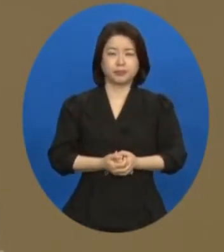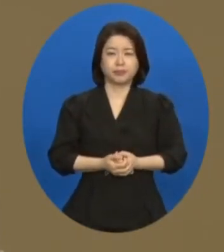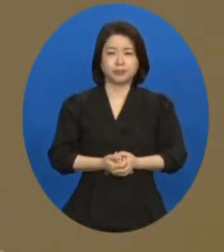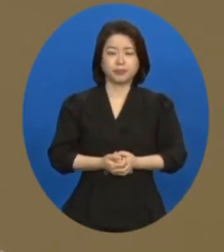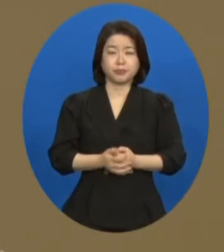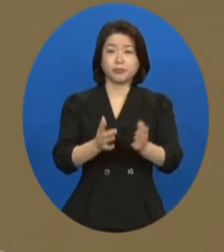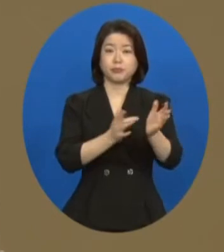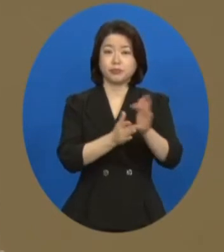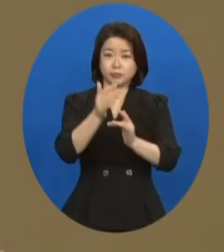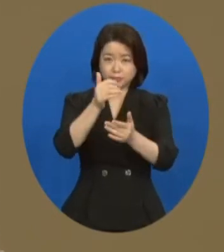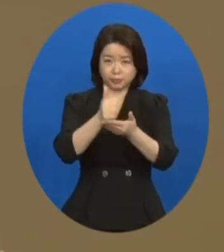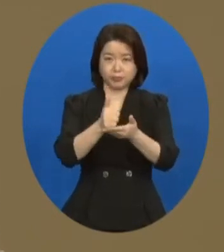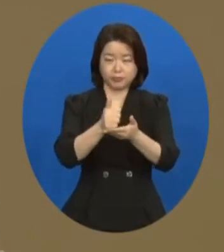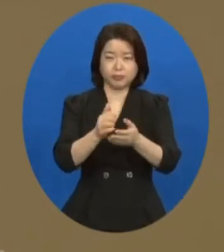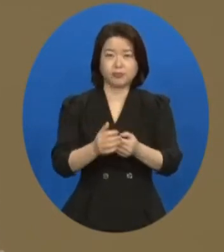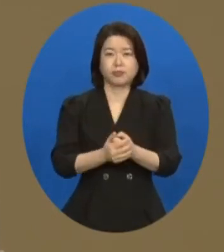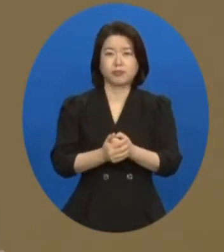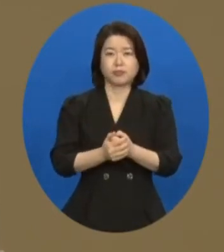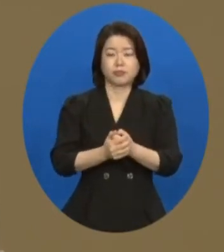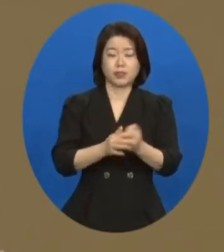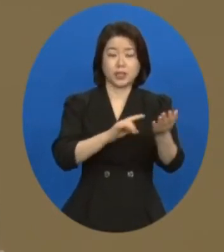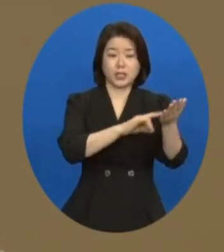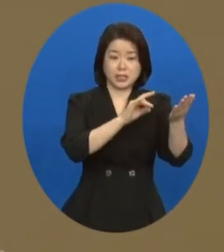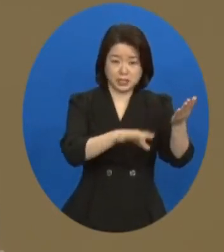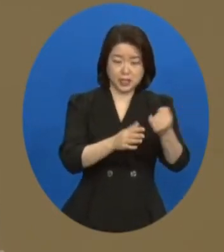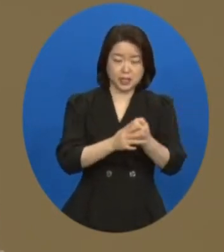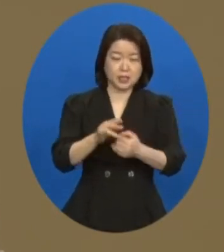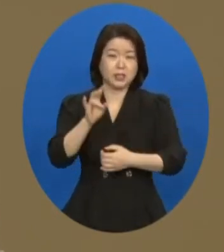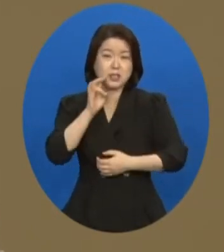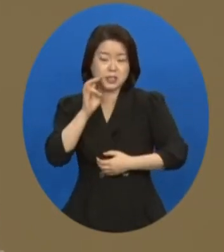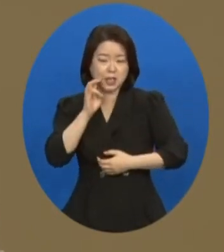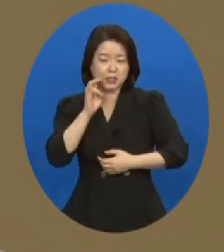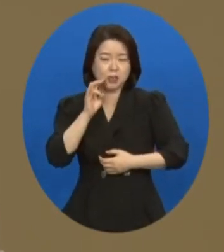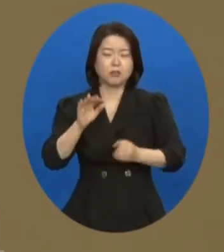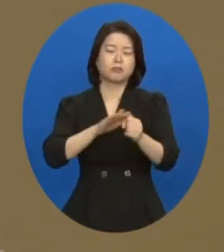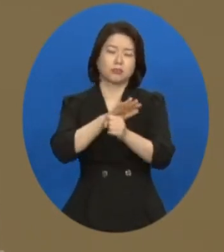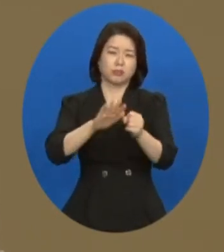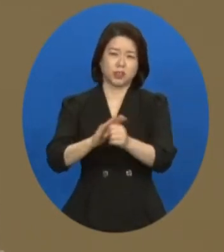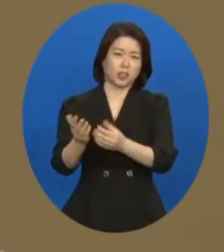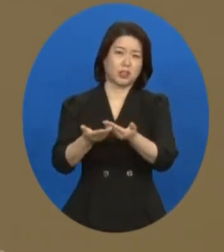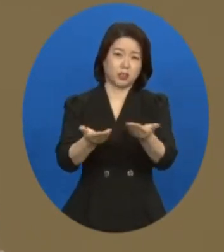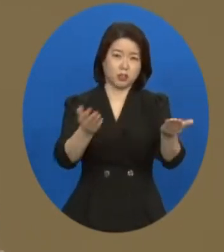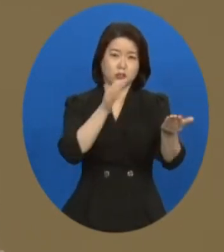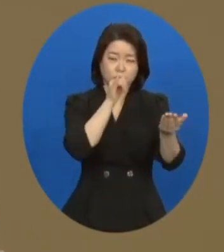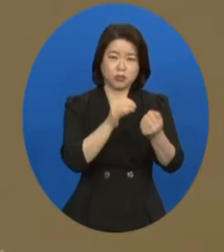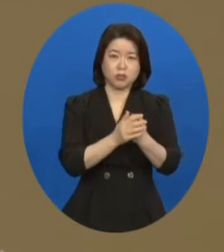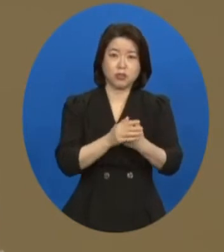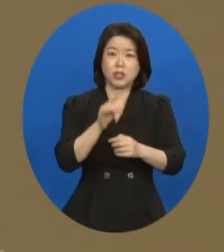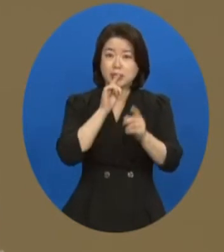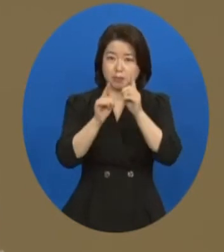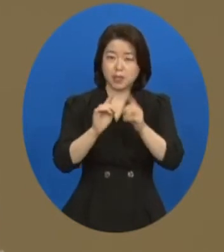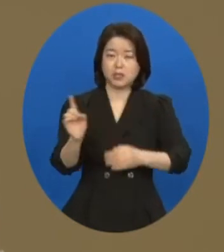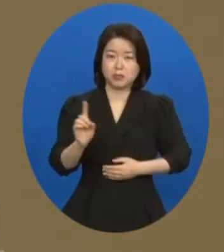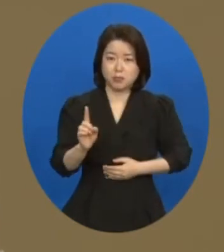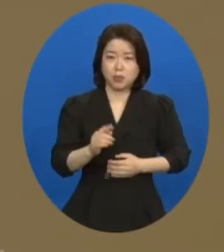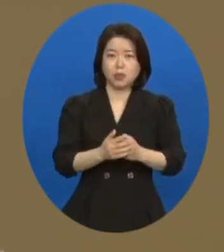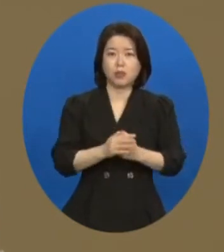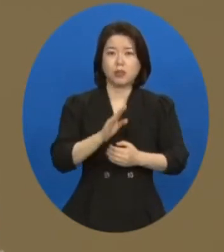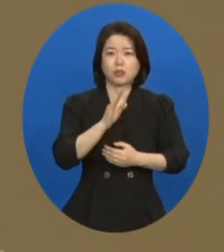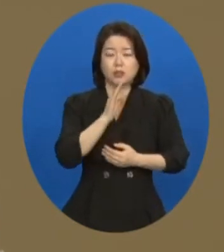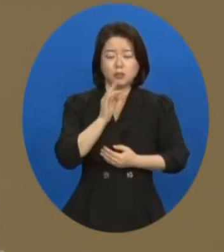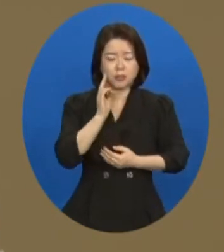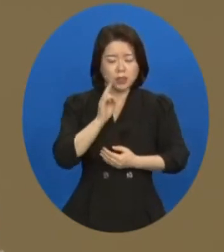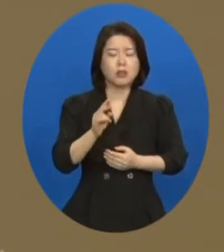예수님께서 세례 와 창녀를 사랑하셨습니다 여러분 이 말씀은 대단히 심각한